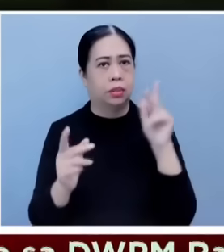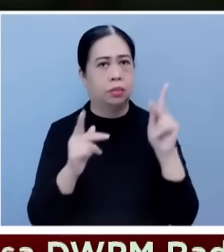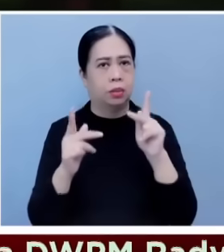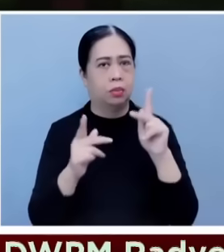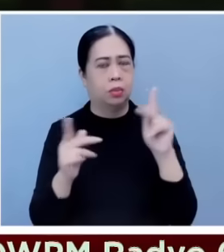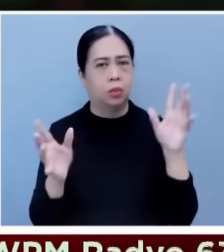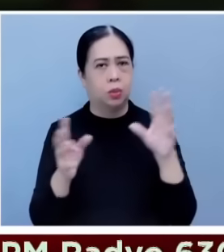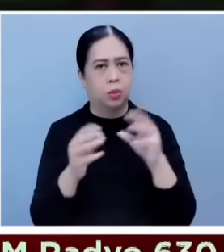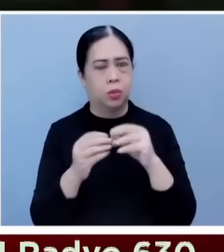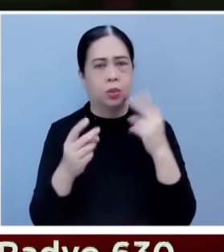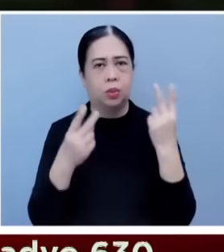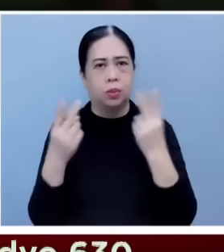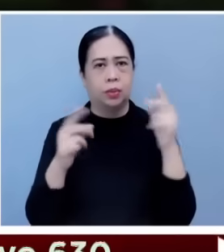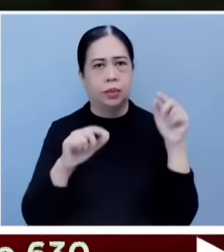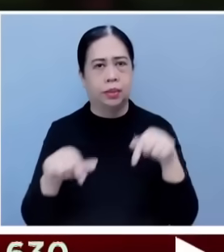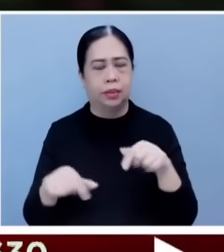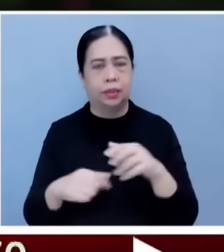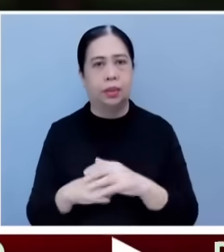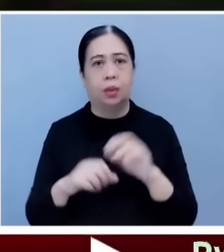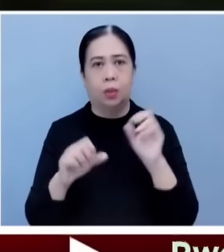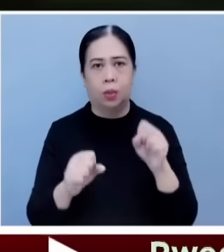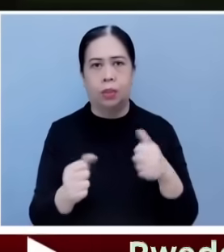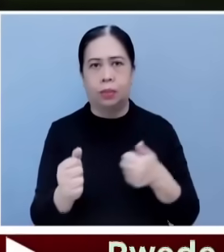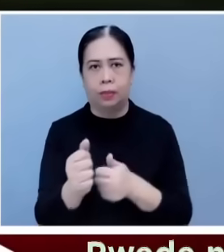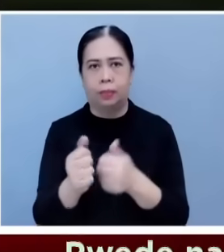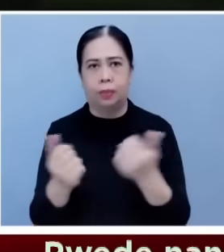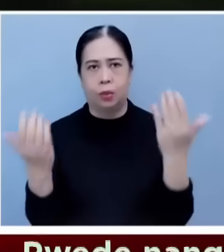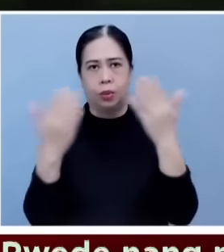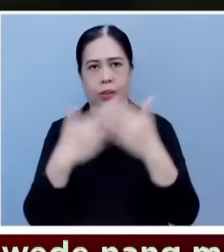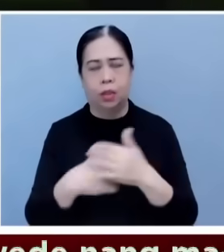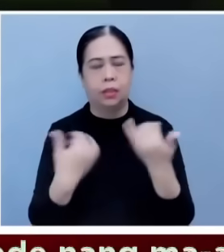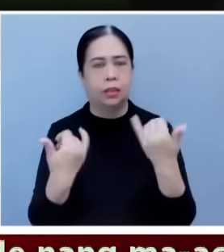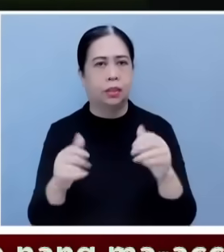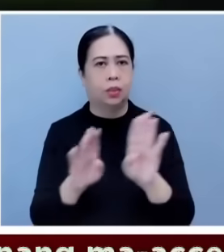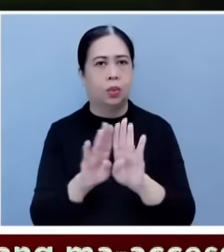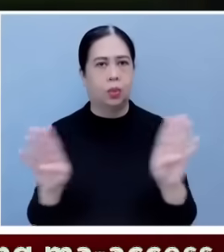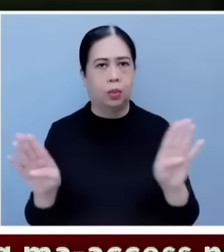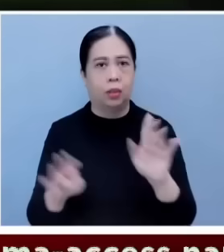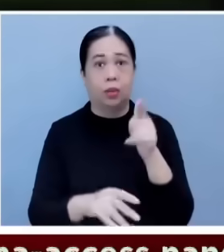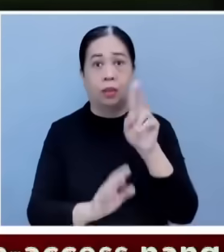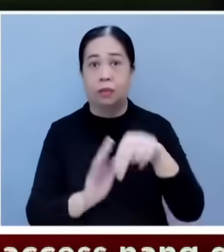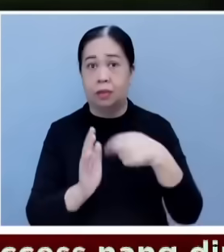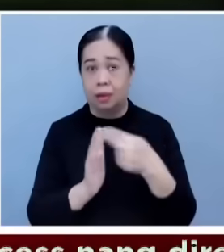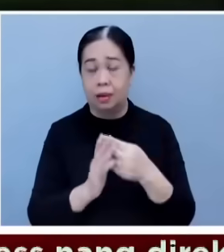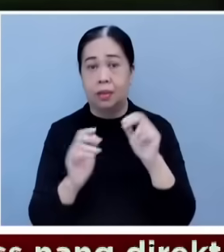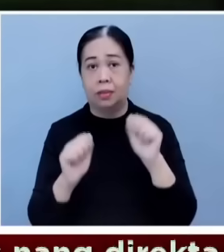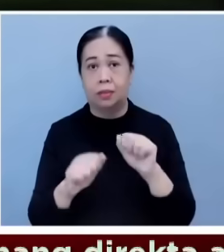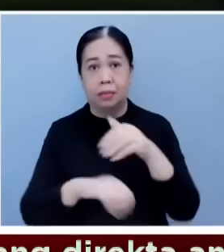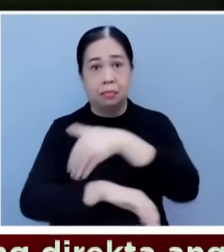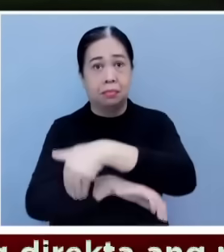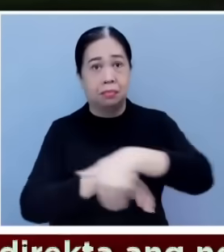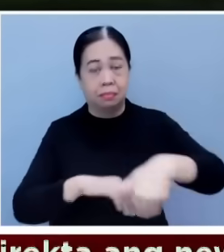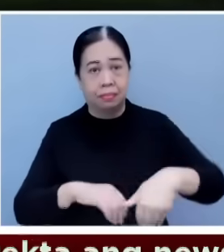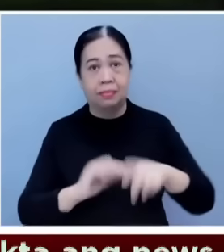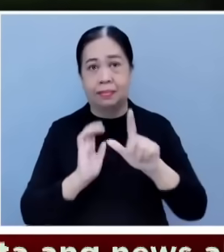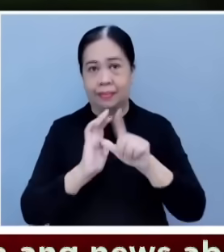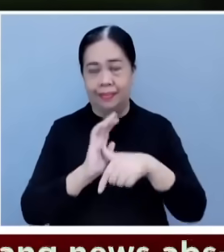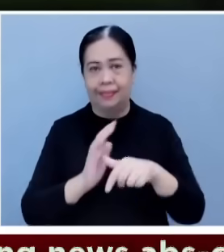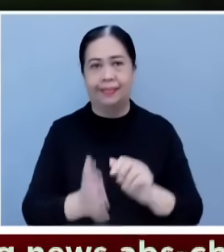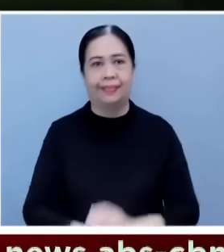Manila Memorial Park. Pwede pang humabol ngayong gabi dahil bukas pa sila 24 hours at pwede pang mag-overnight mamaya.